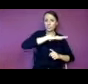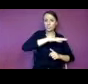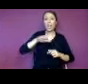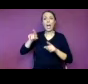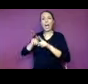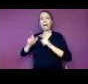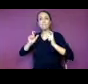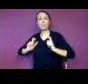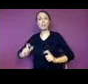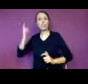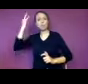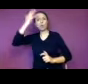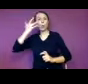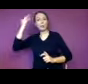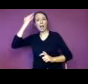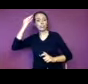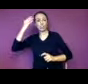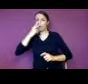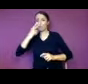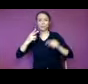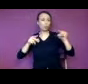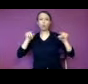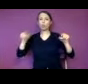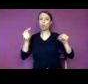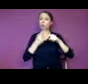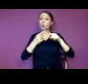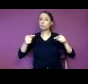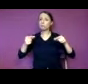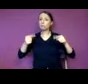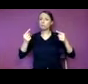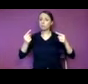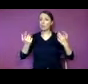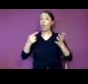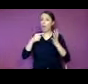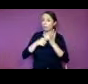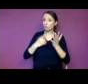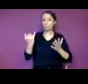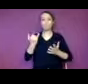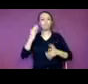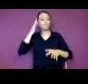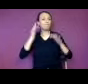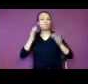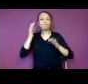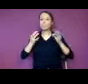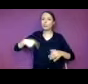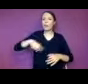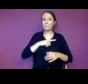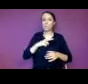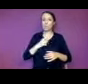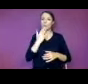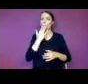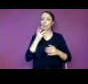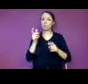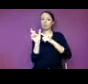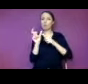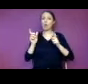wyobrażonej, co z kolei gdzieś prowokuje pytanie, o czym mówimy, gdy myślimy dzisiaj wieś. I może to